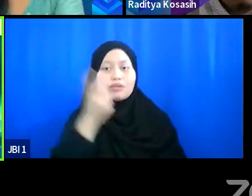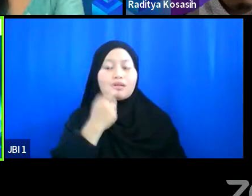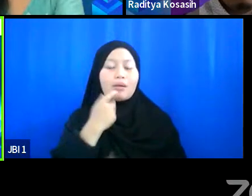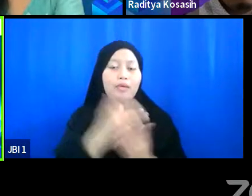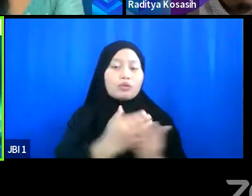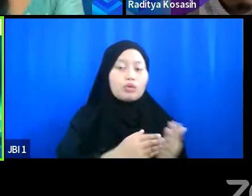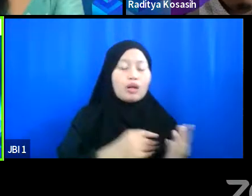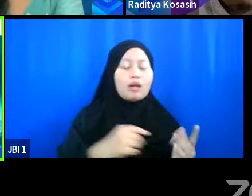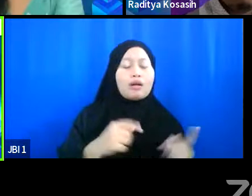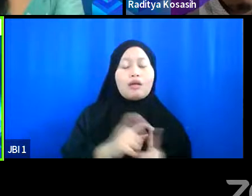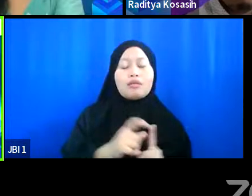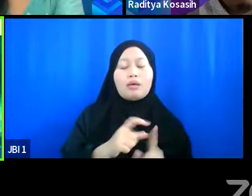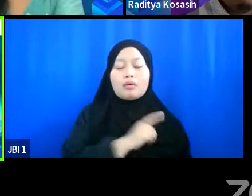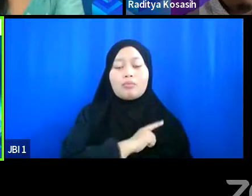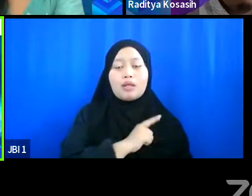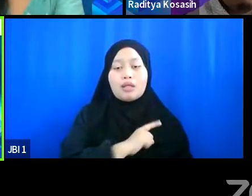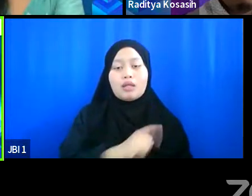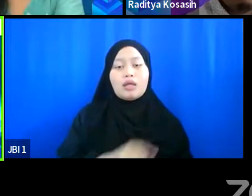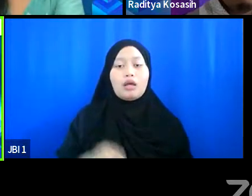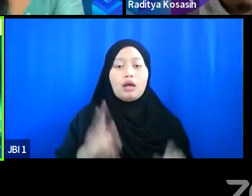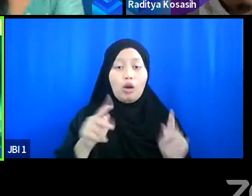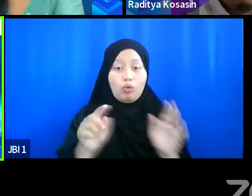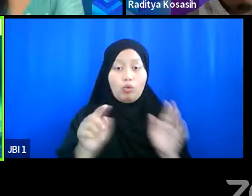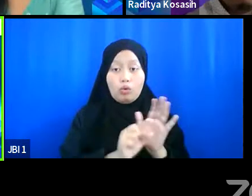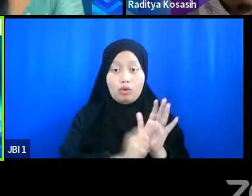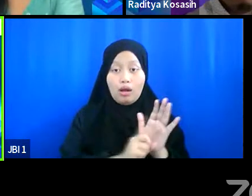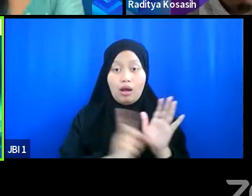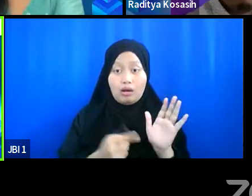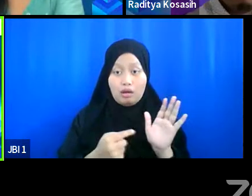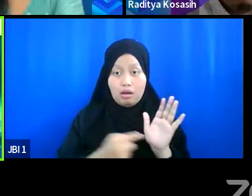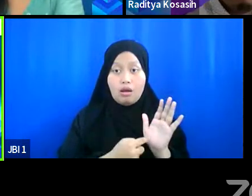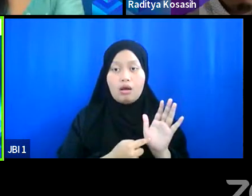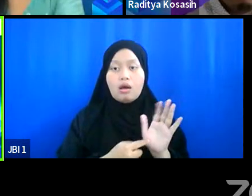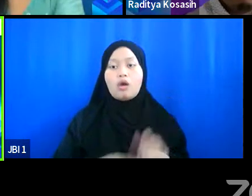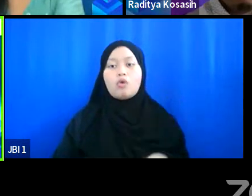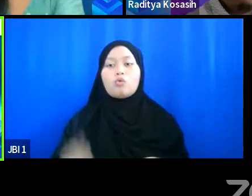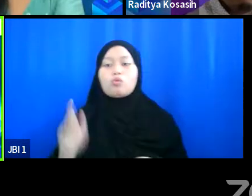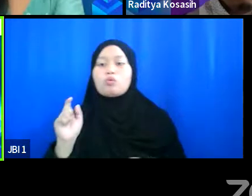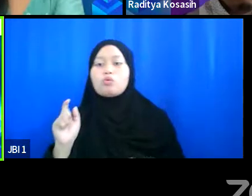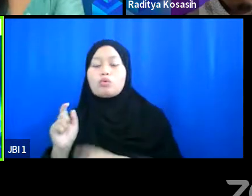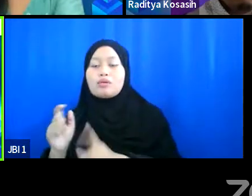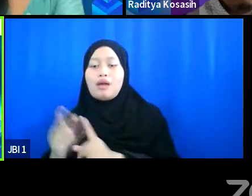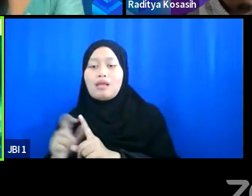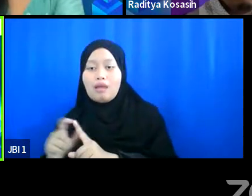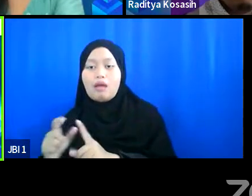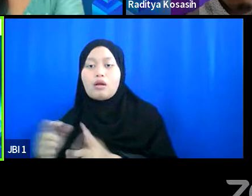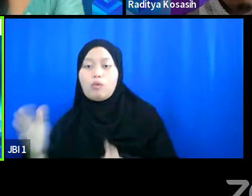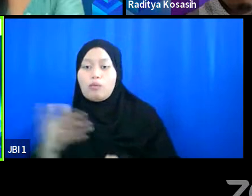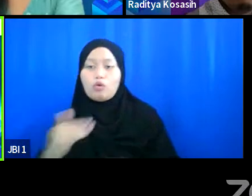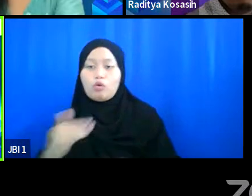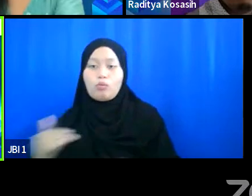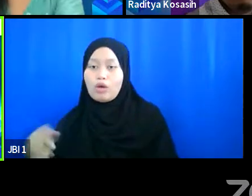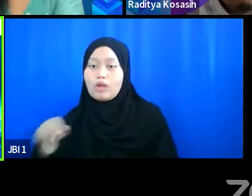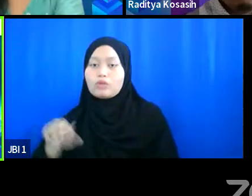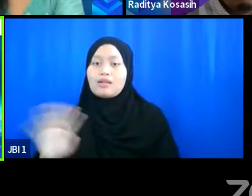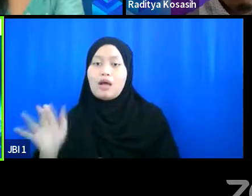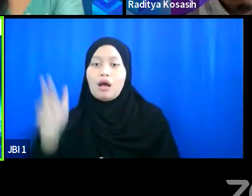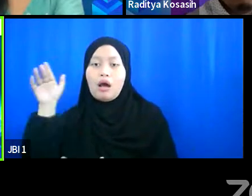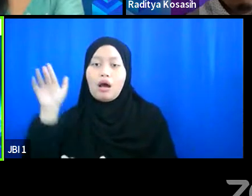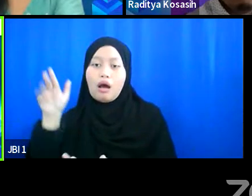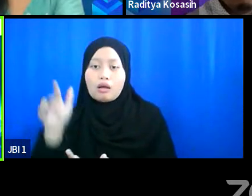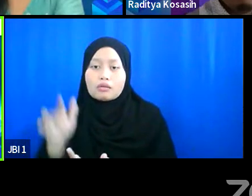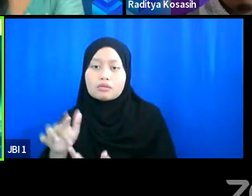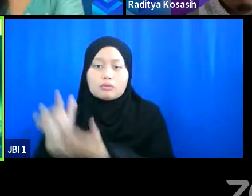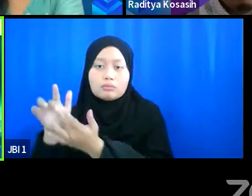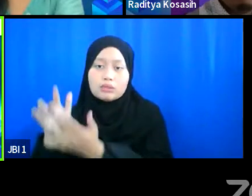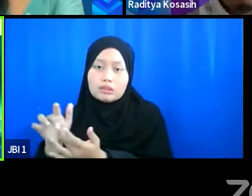setiap data pribadi adalah ilegal bibir praktik negara dari Mohon tunggu segera